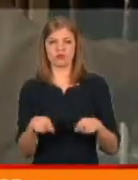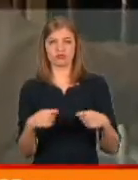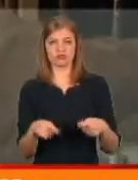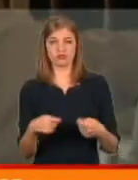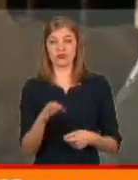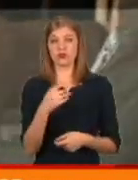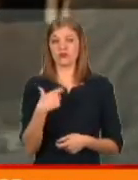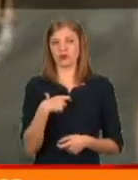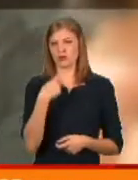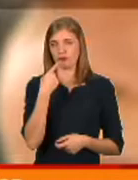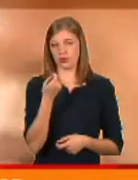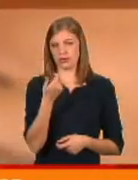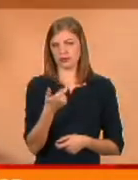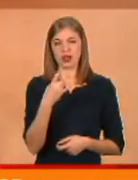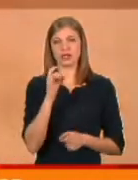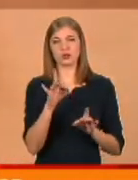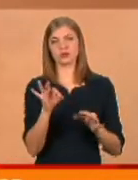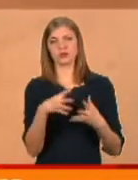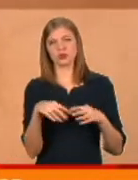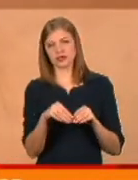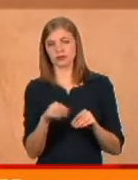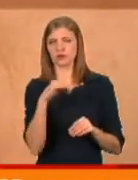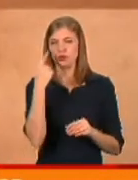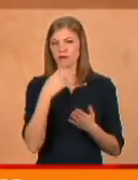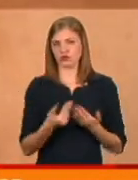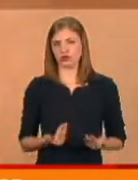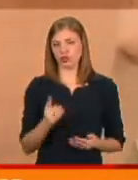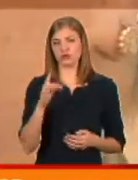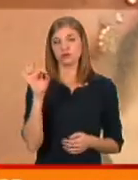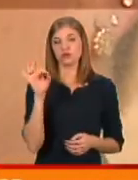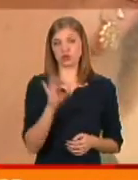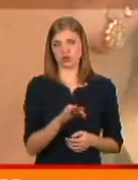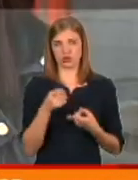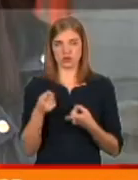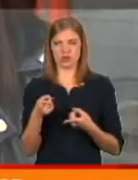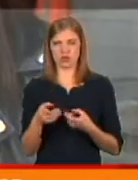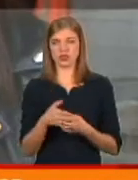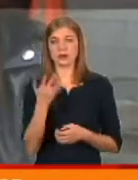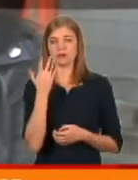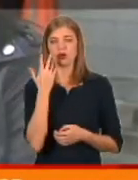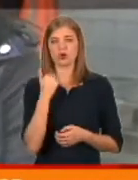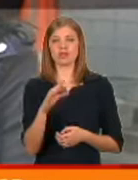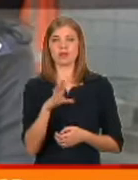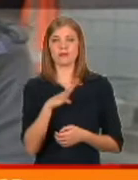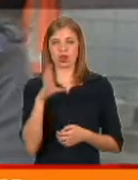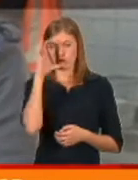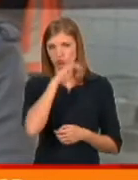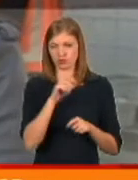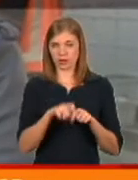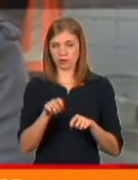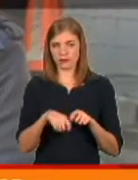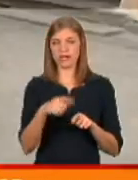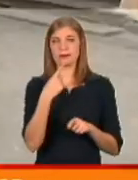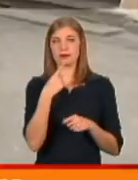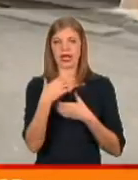Про себе говорить мало, не каже про сім'ю і особисте життя, бо часто дістає погрози. Когда была ночная проверка,